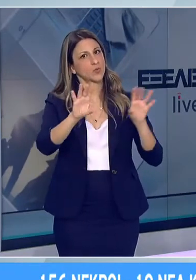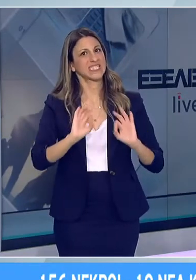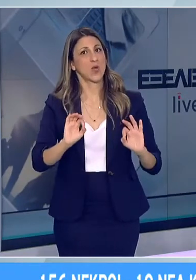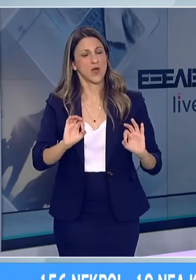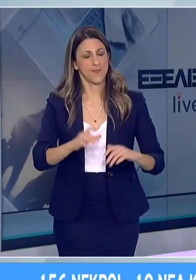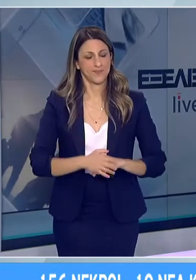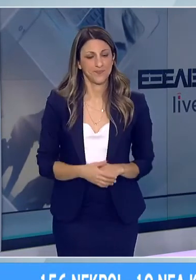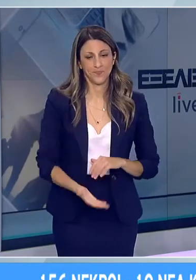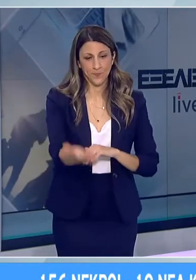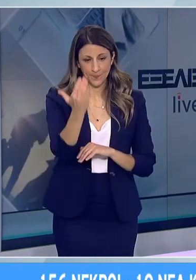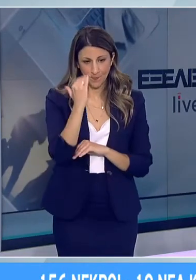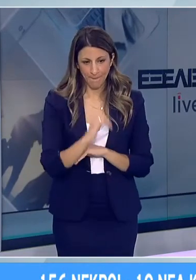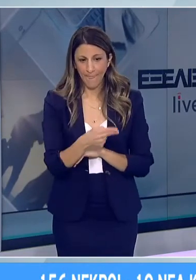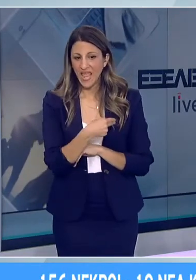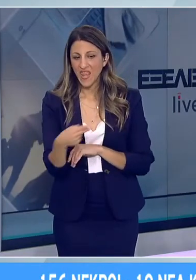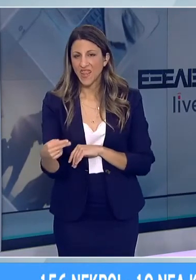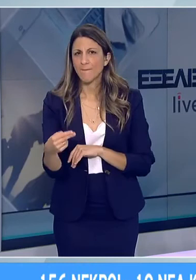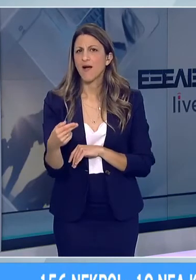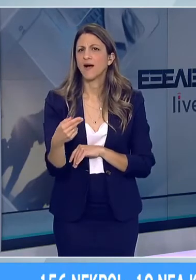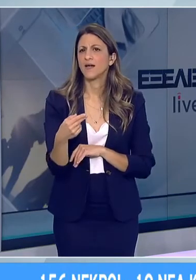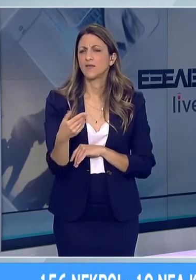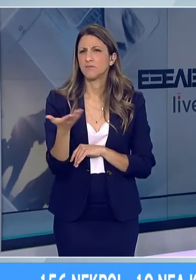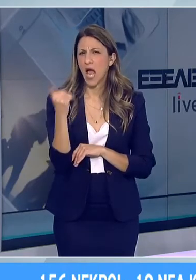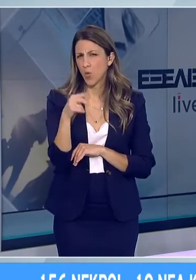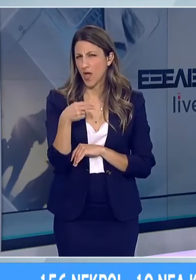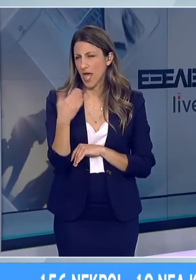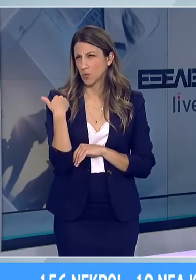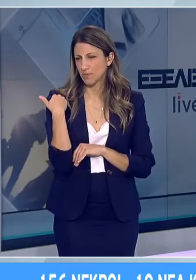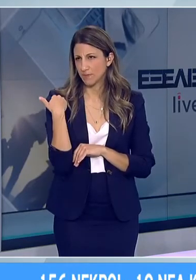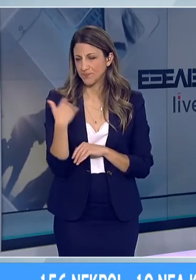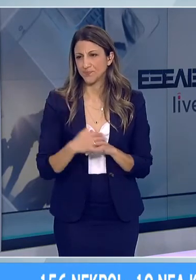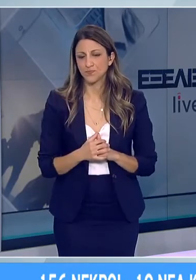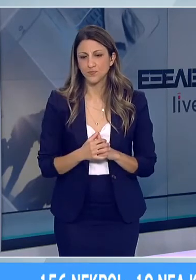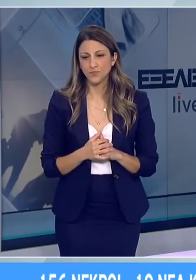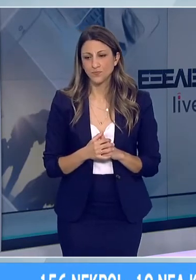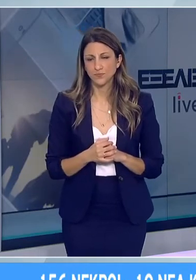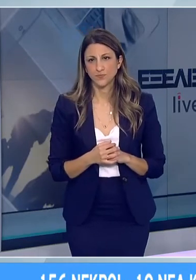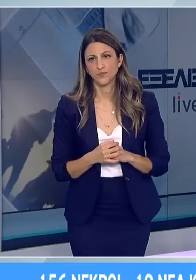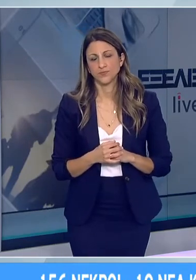Τώρα, σε ό,τι αφορά το ερώτημα της δημοσιογράφου, να πω το εξής.